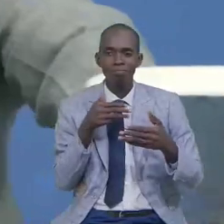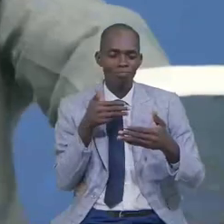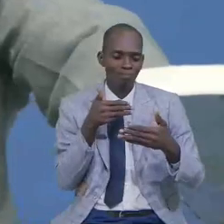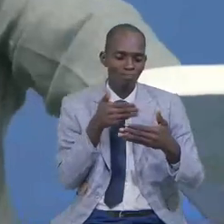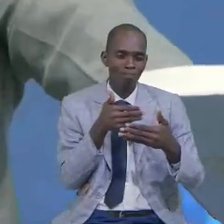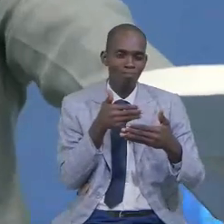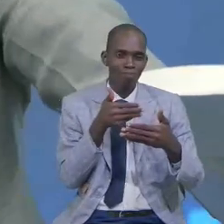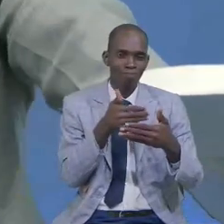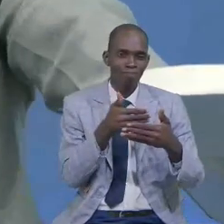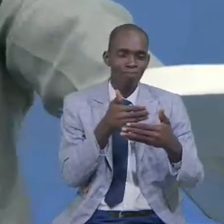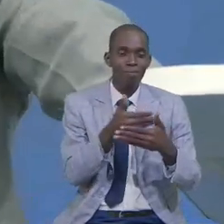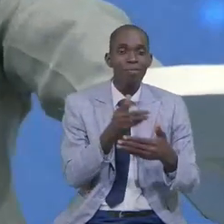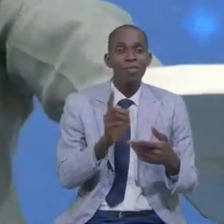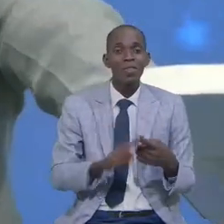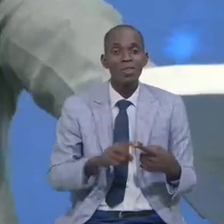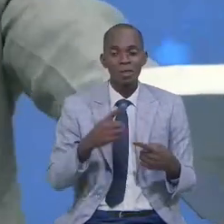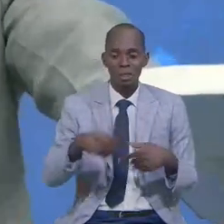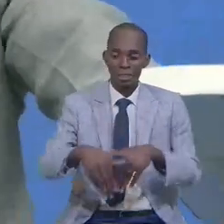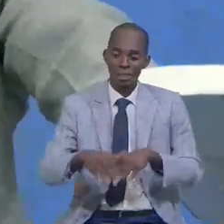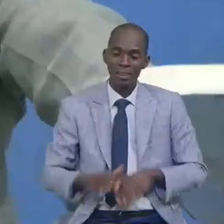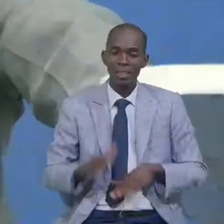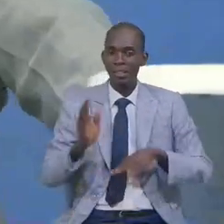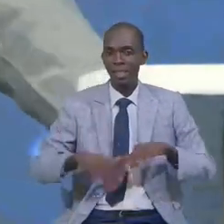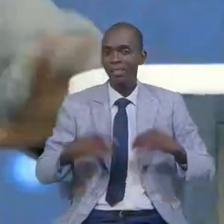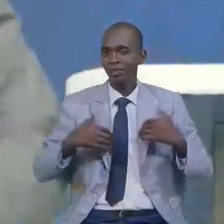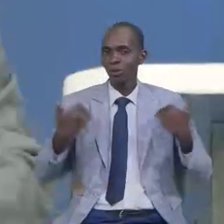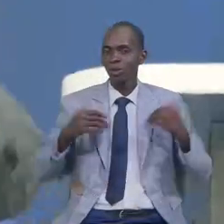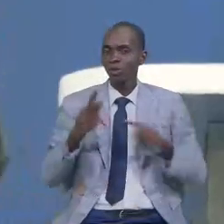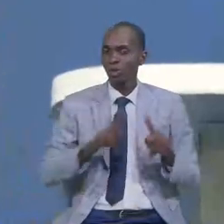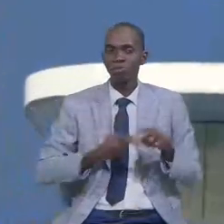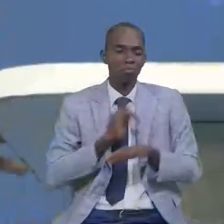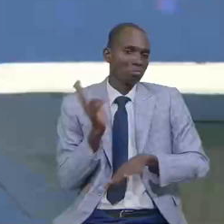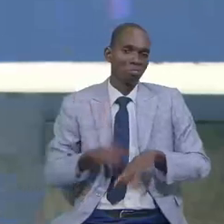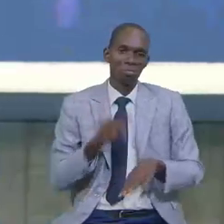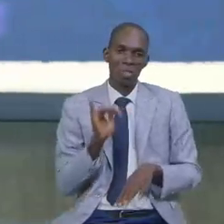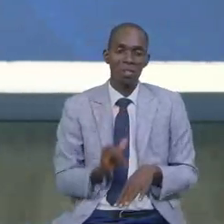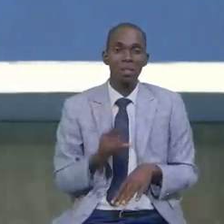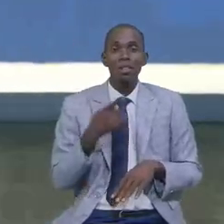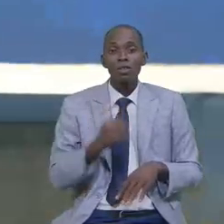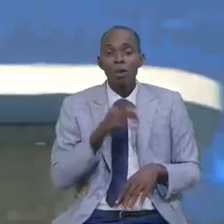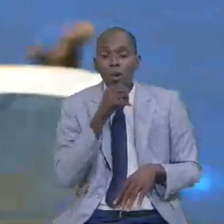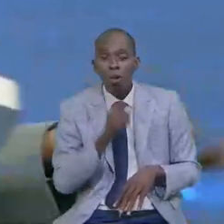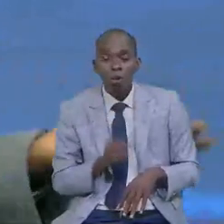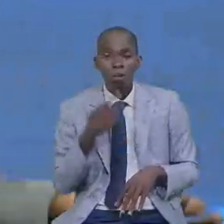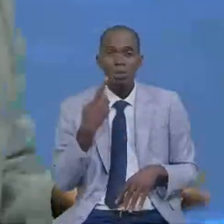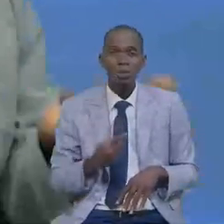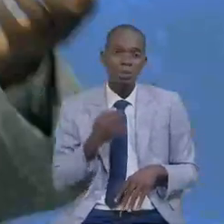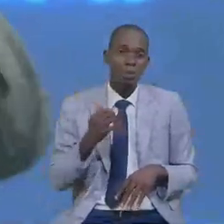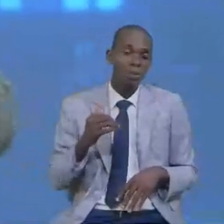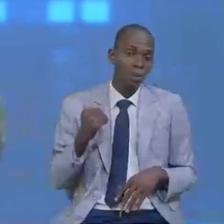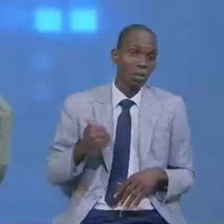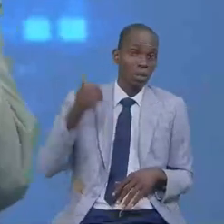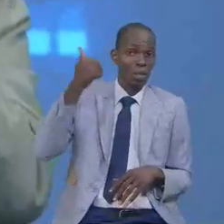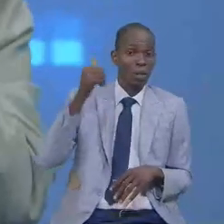de la tombe que les jeunes, normalement. Les vieux, les personnes âgées, vous êtes plus proches